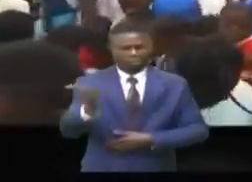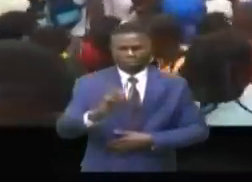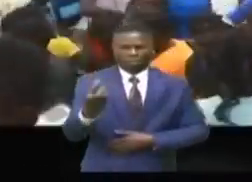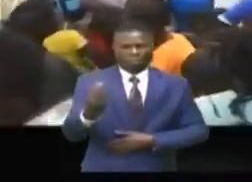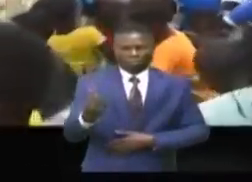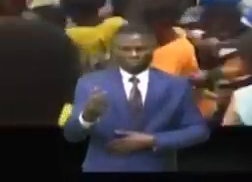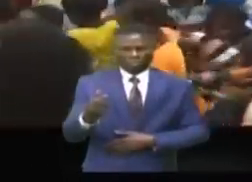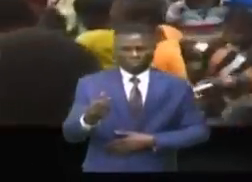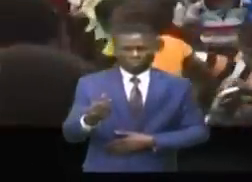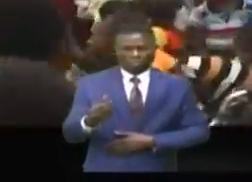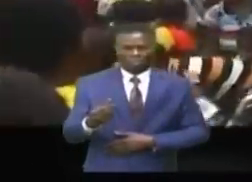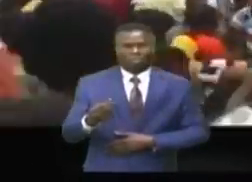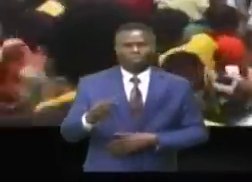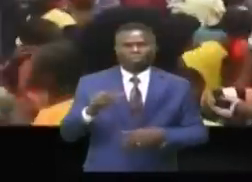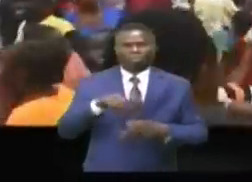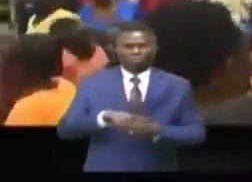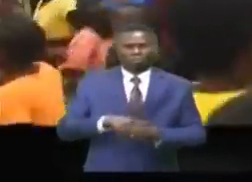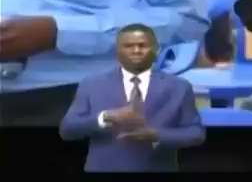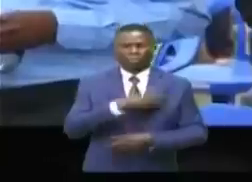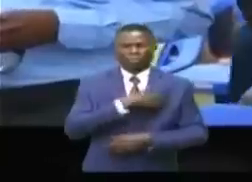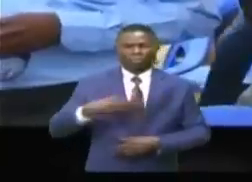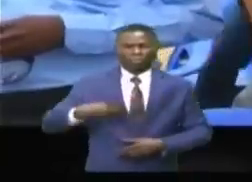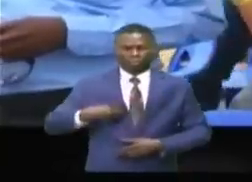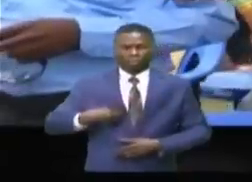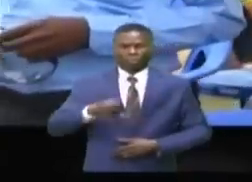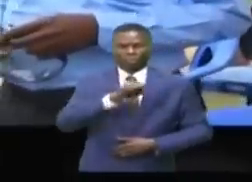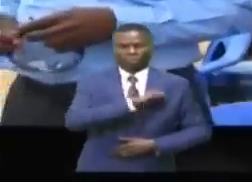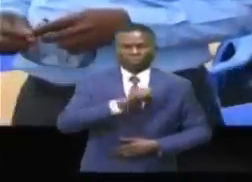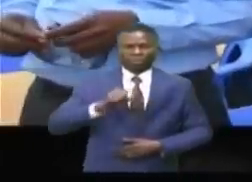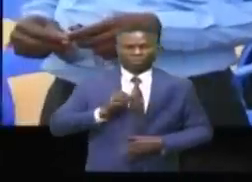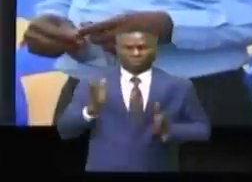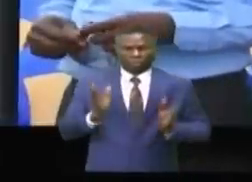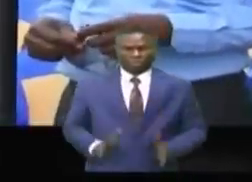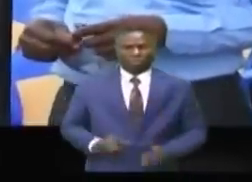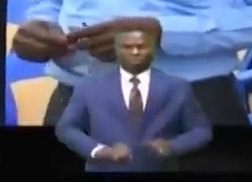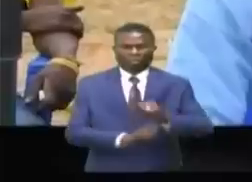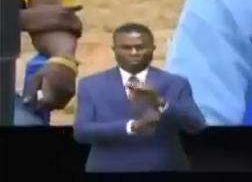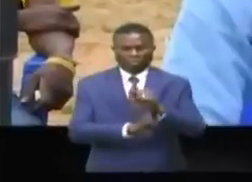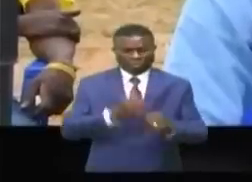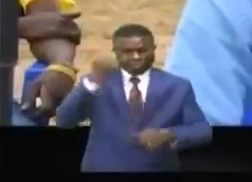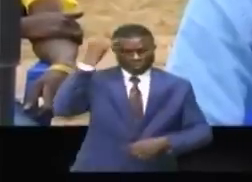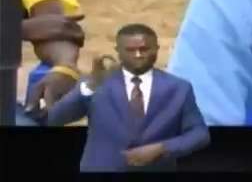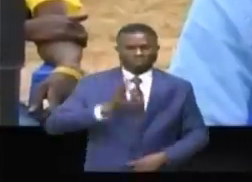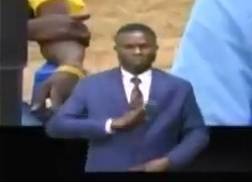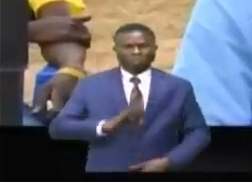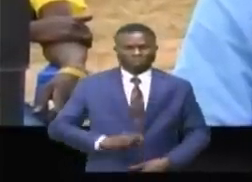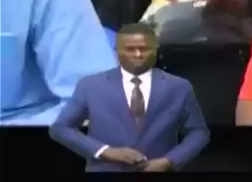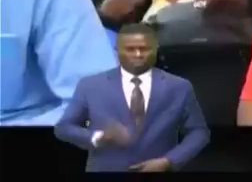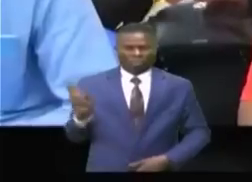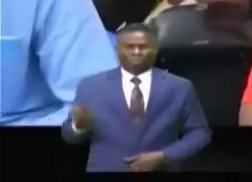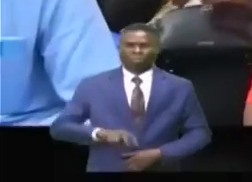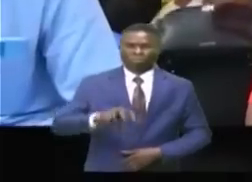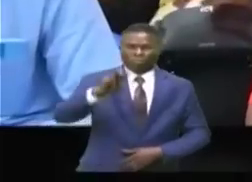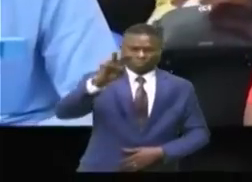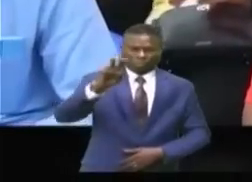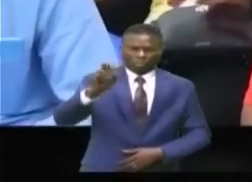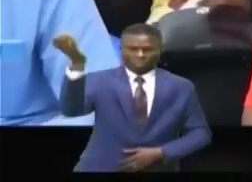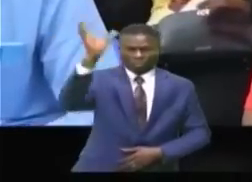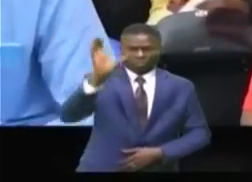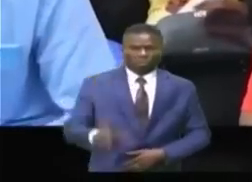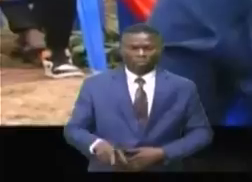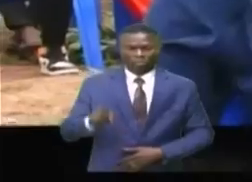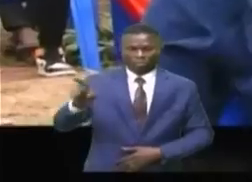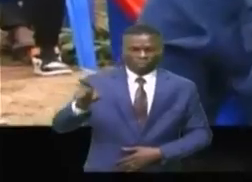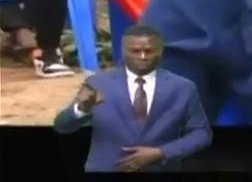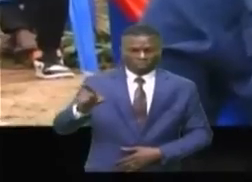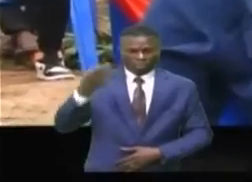compatriotes. C'est le cas de la sénatrice Nefertiti Ngudianza qui soutient cette politique. Elle s'est rendue au Congo central